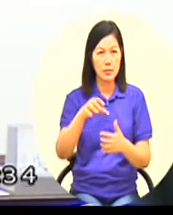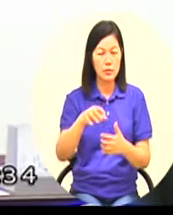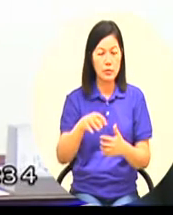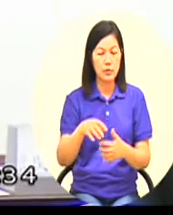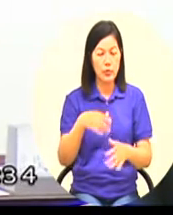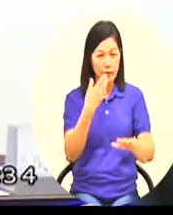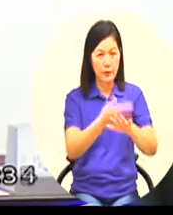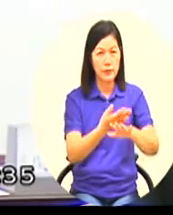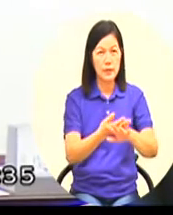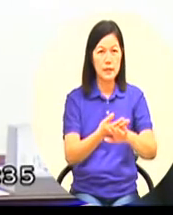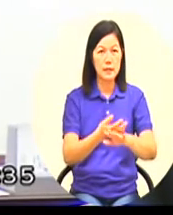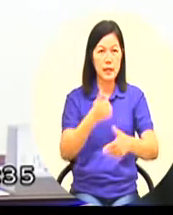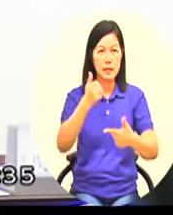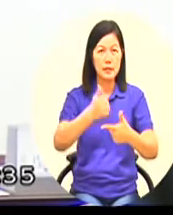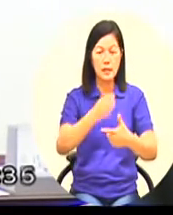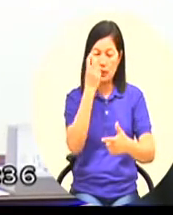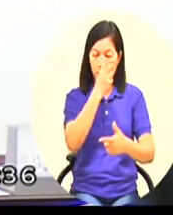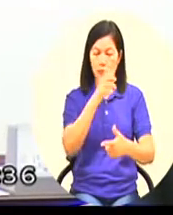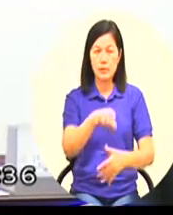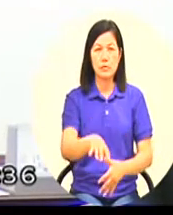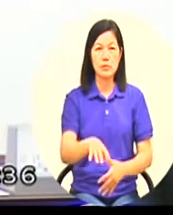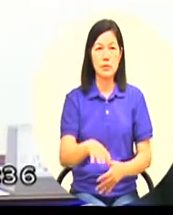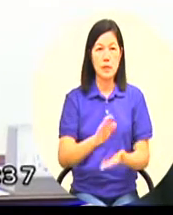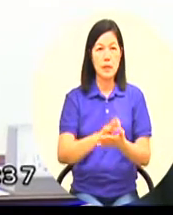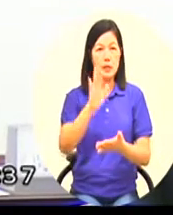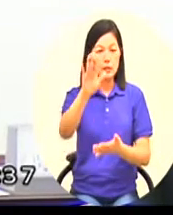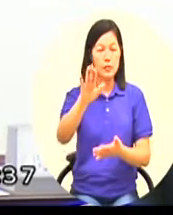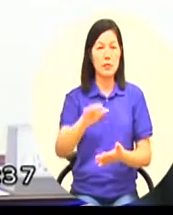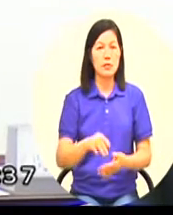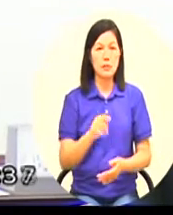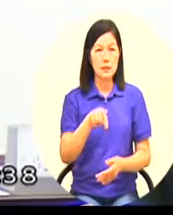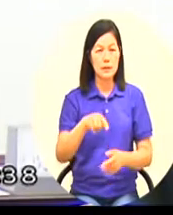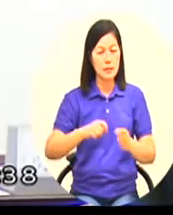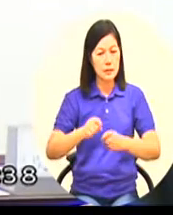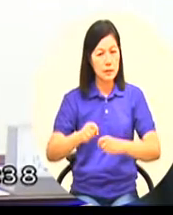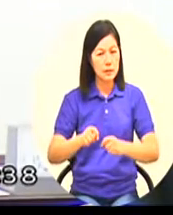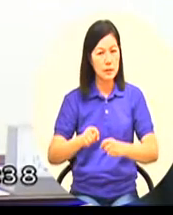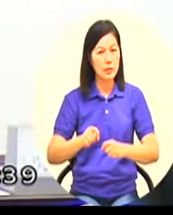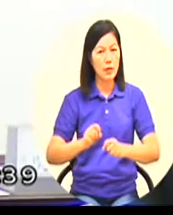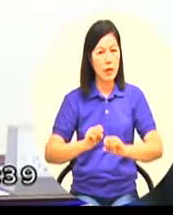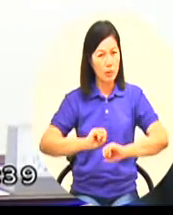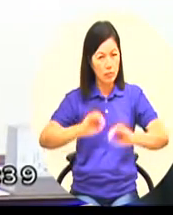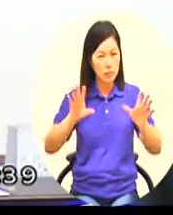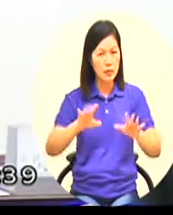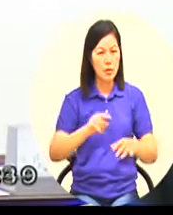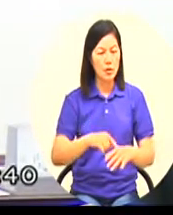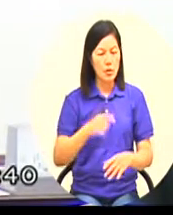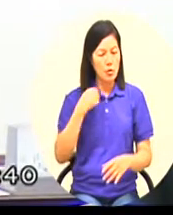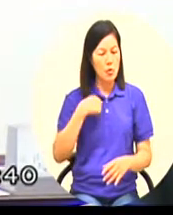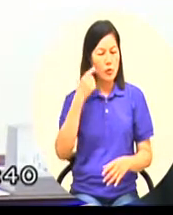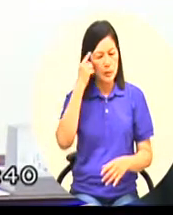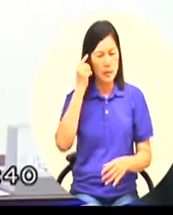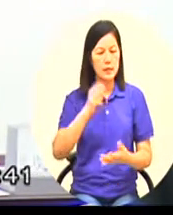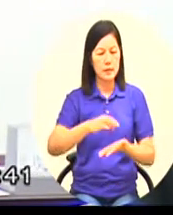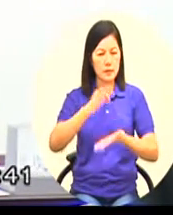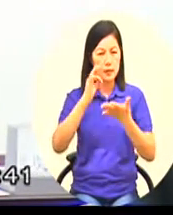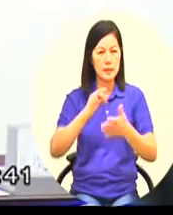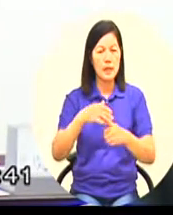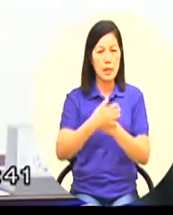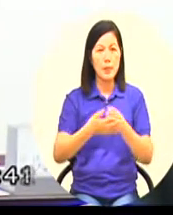在公务局的建管。那事实上将来这个案子要推，我个人会建议我们可能跟保全